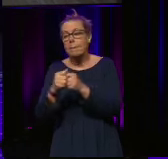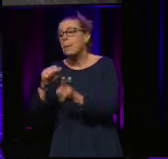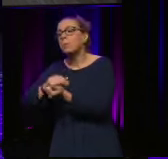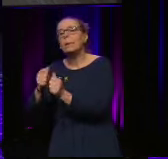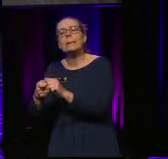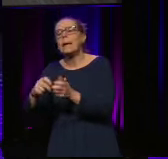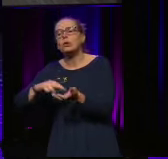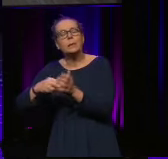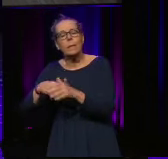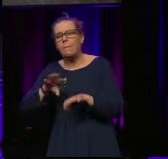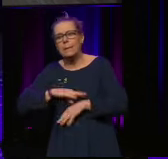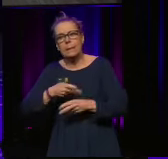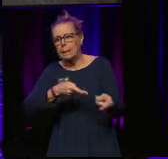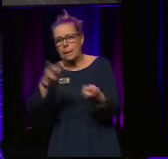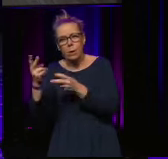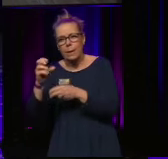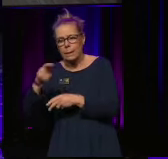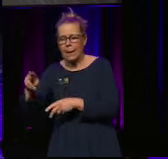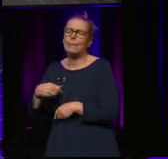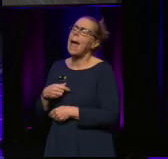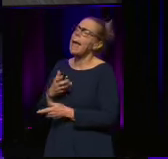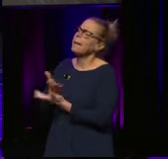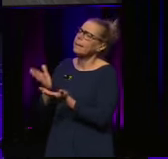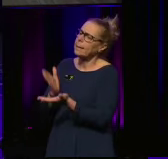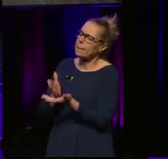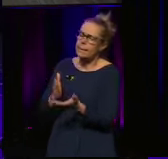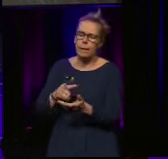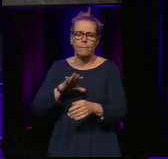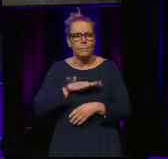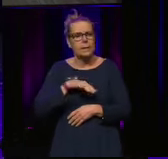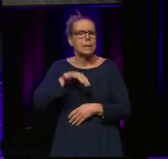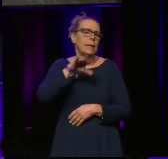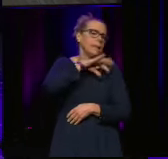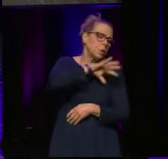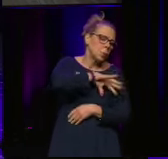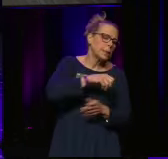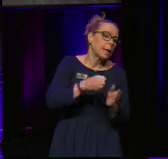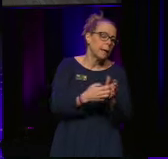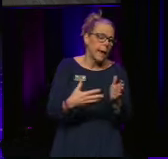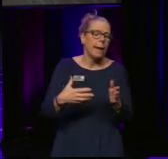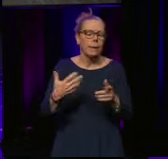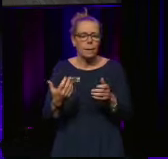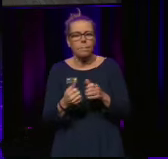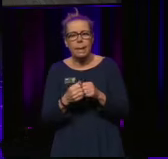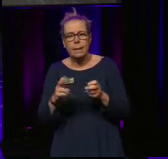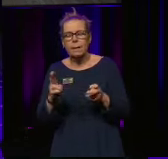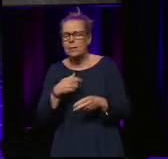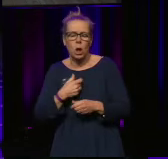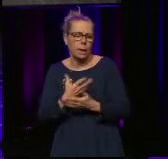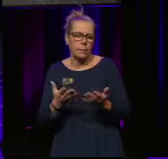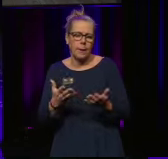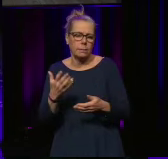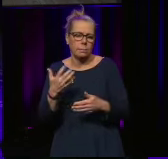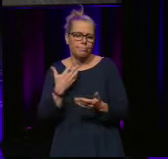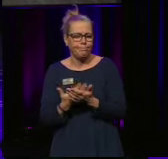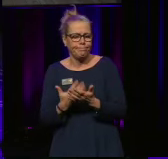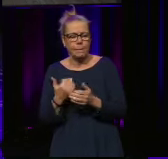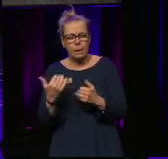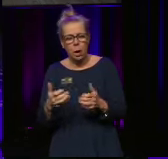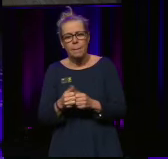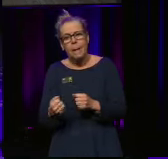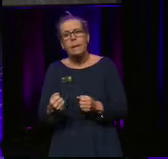inte riktigt. Det finns vissa historiska skäl bakom det, men det tänker jag inte ta upp nu just nu idag. Men